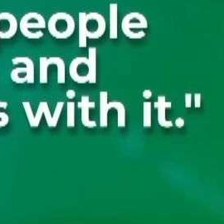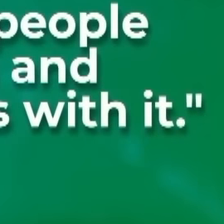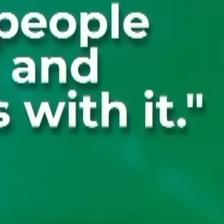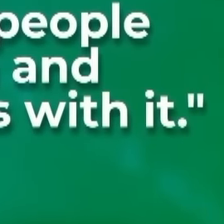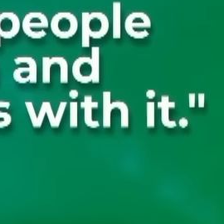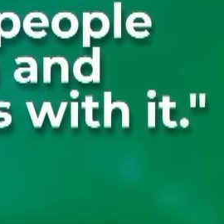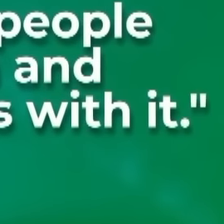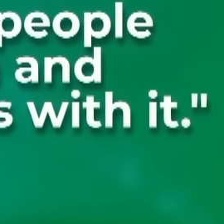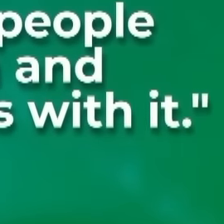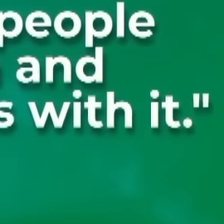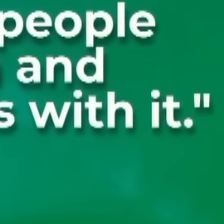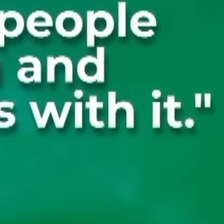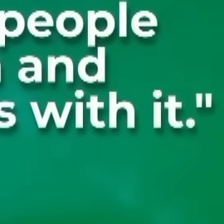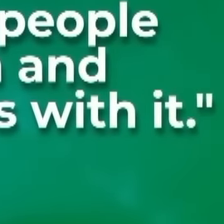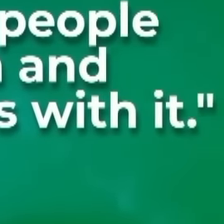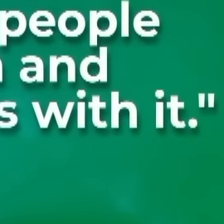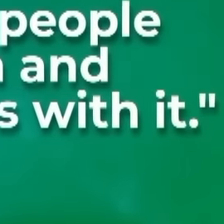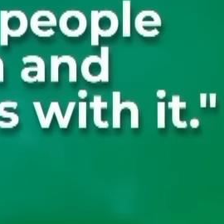Ya Allah